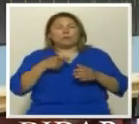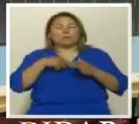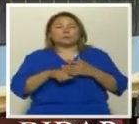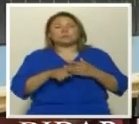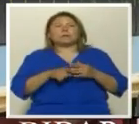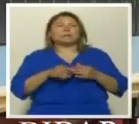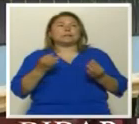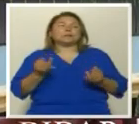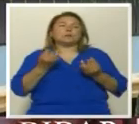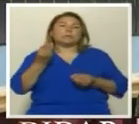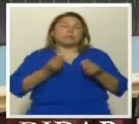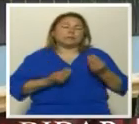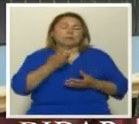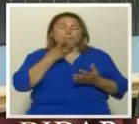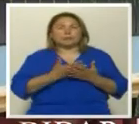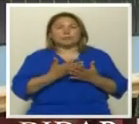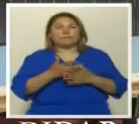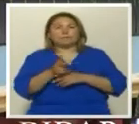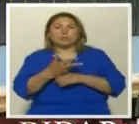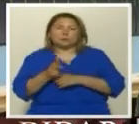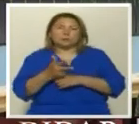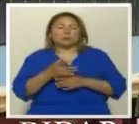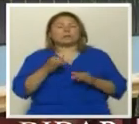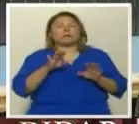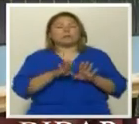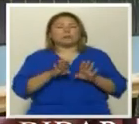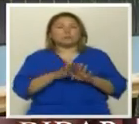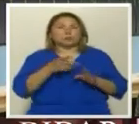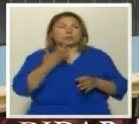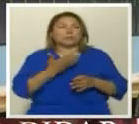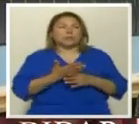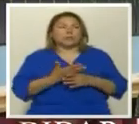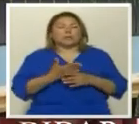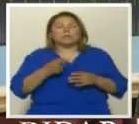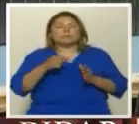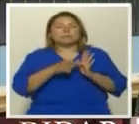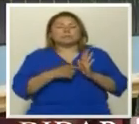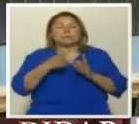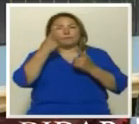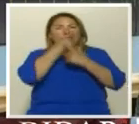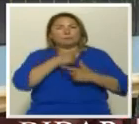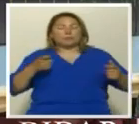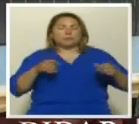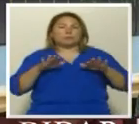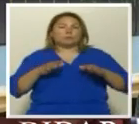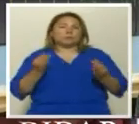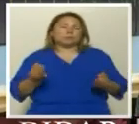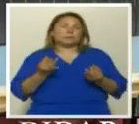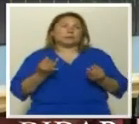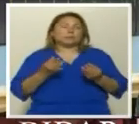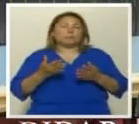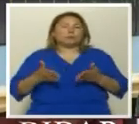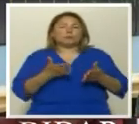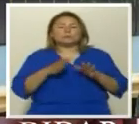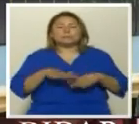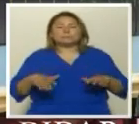разыграны интеллектуальные игры продемонстрировано видео семинар проводит сертифицированный тренер который делится информацией и находит особый подход к